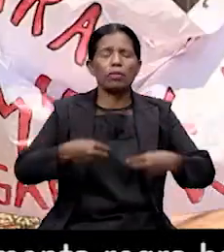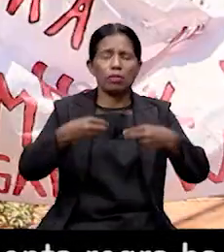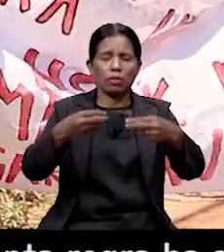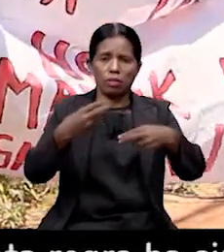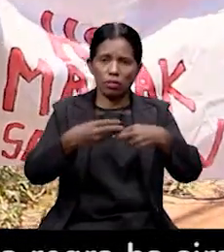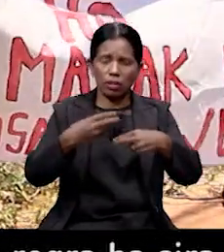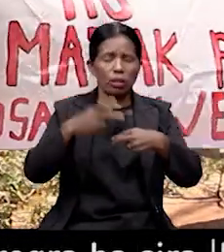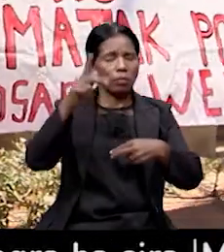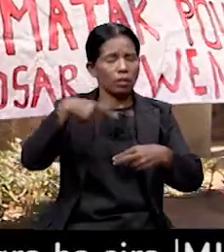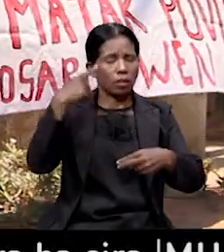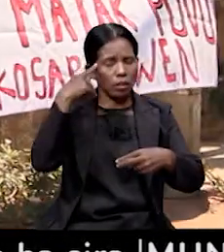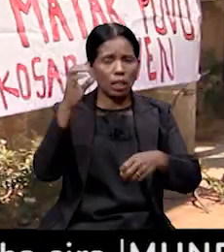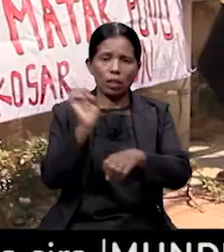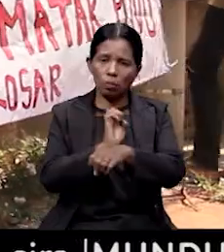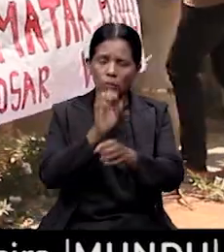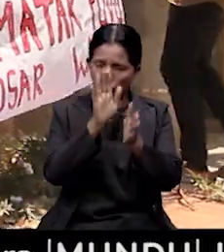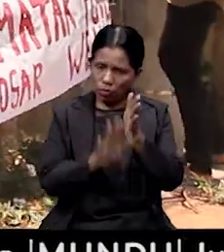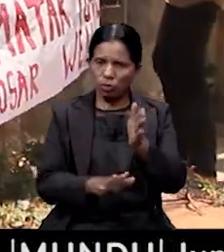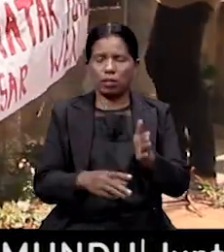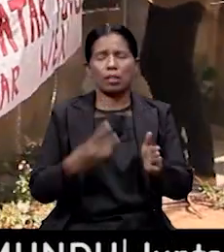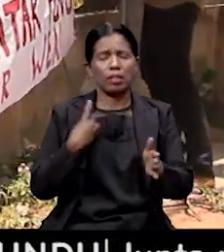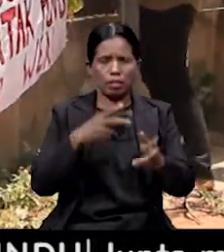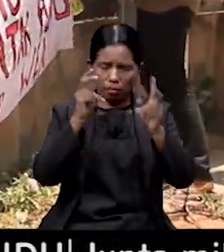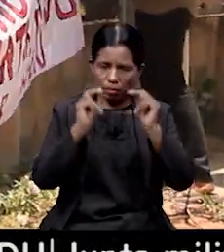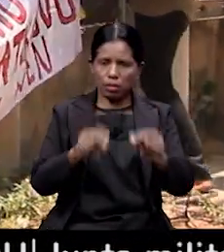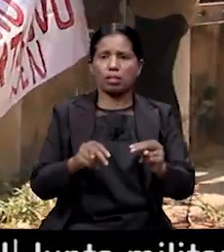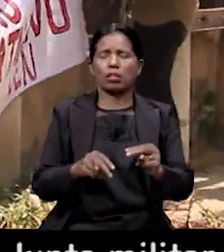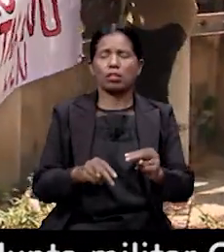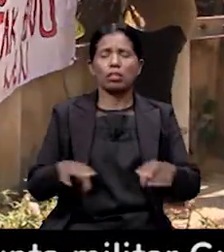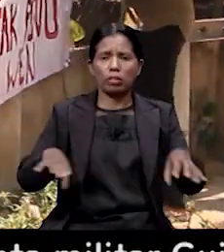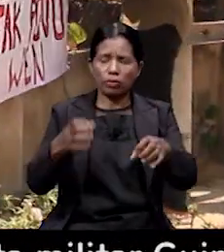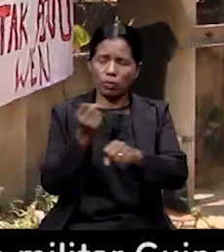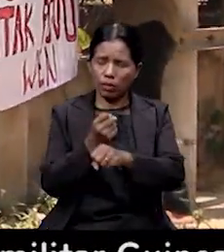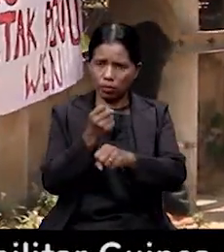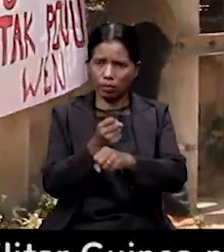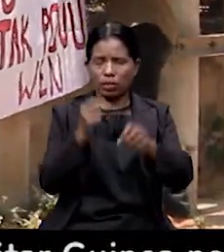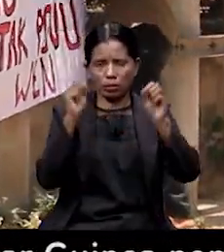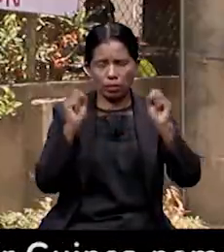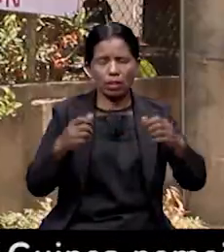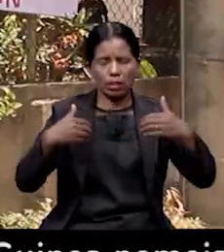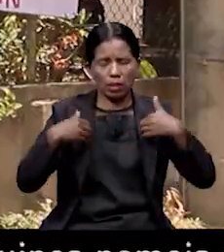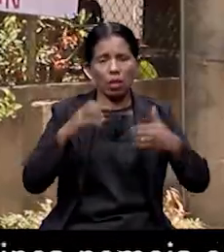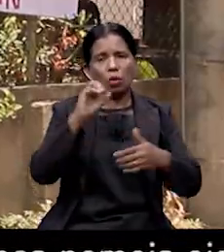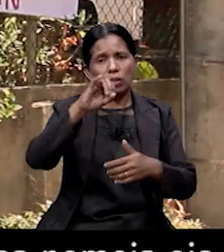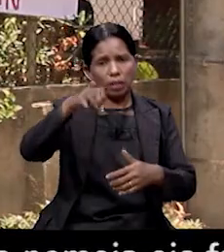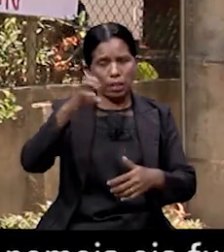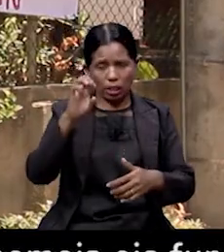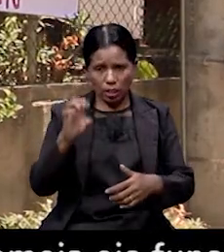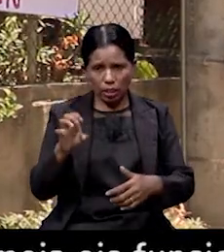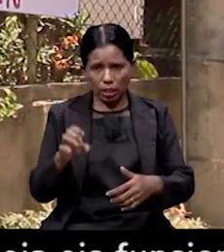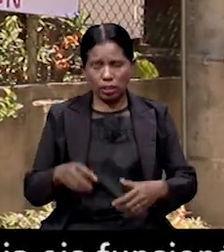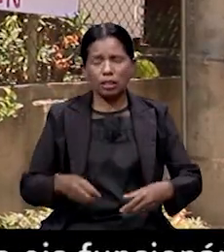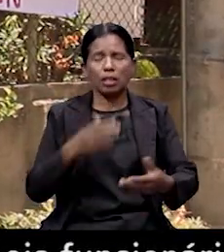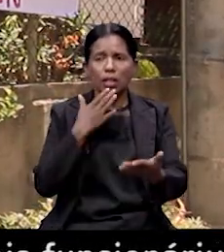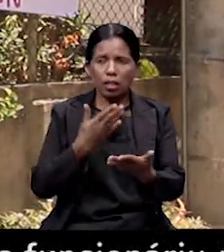tung negativamente. Signifika itu persisa esforsu ang atau bela ya orsamen general istar ida nabe ia